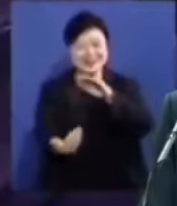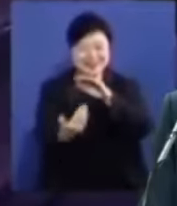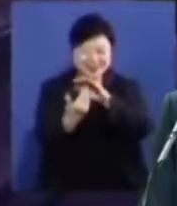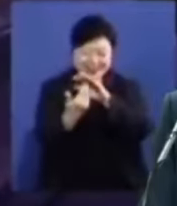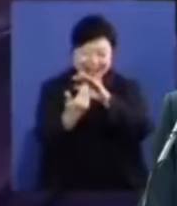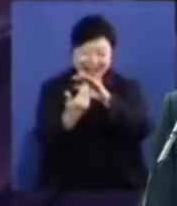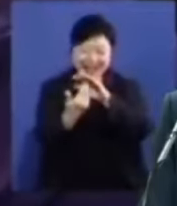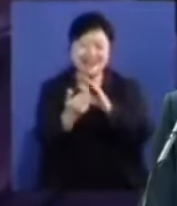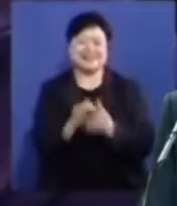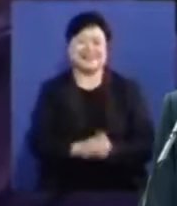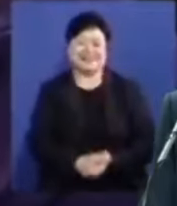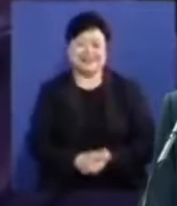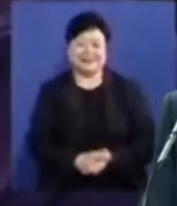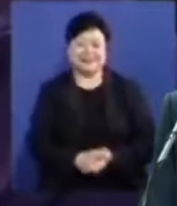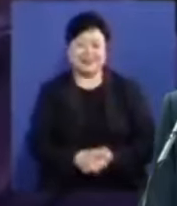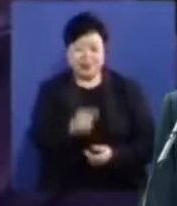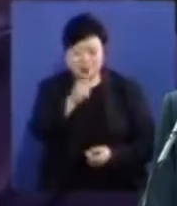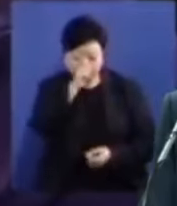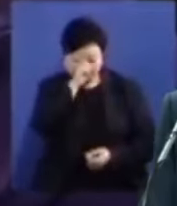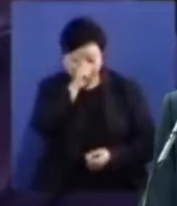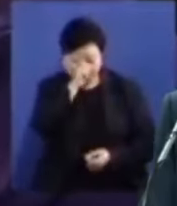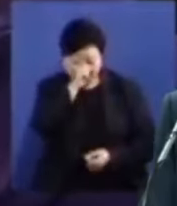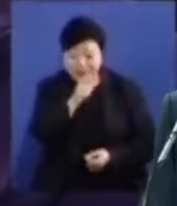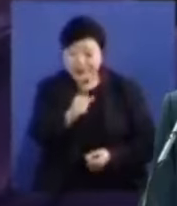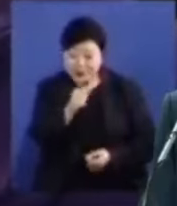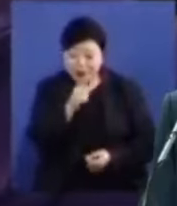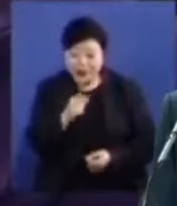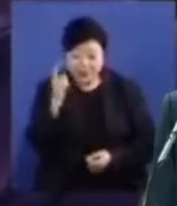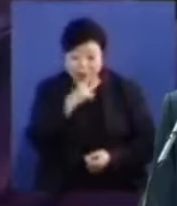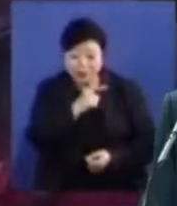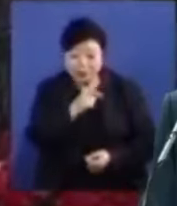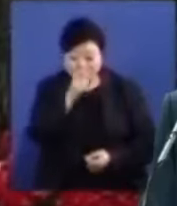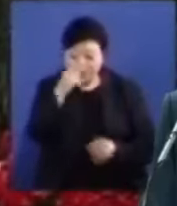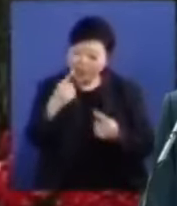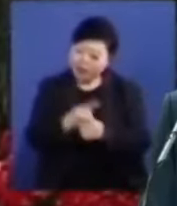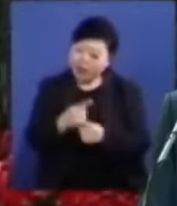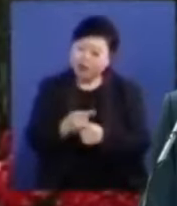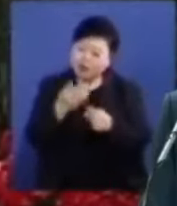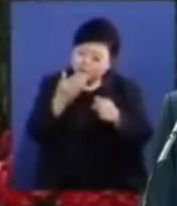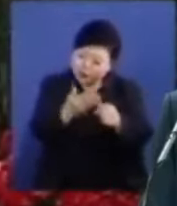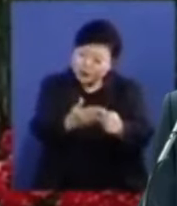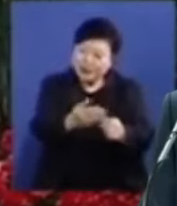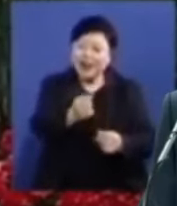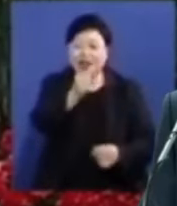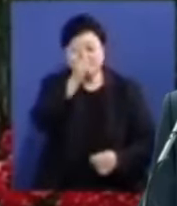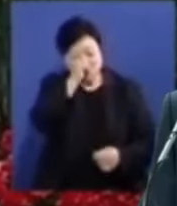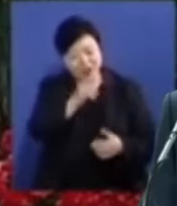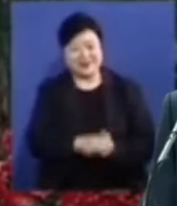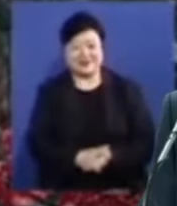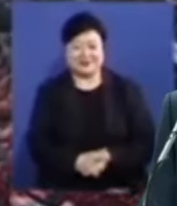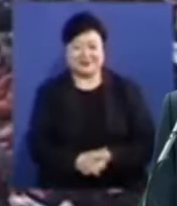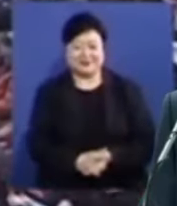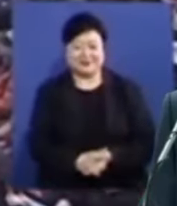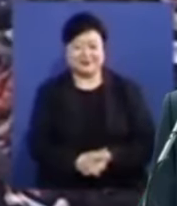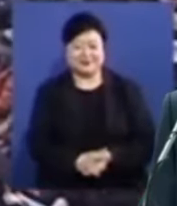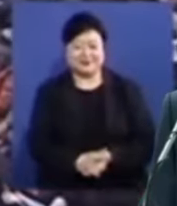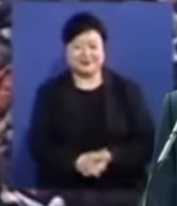이루느니라. 좋은 것은 좋아서 좋고 안 좋은 것은 주님이 좋게 만들어 주실 것이니까